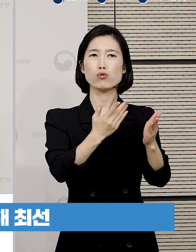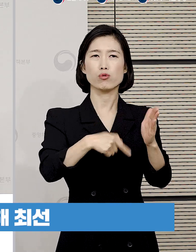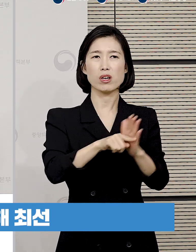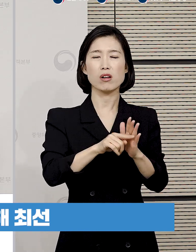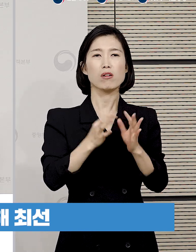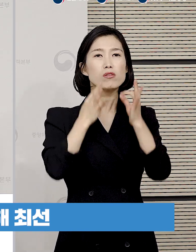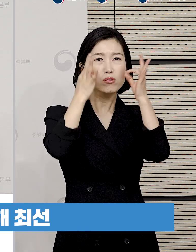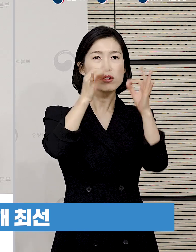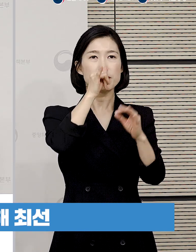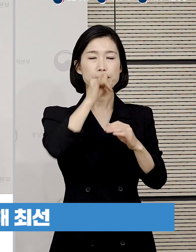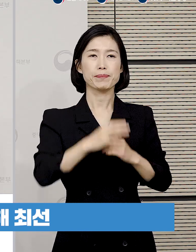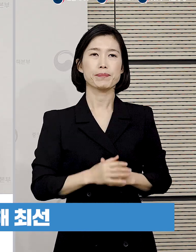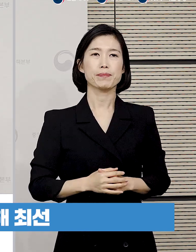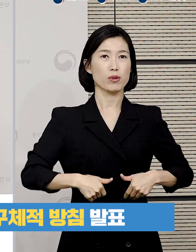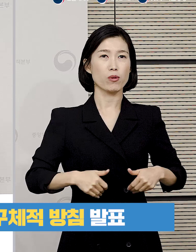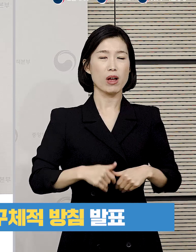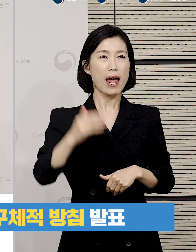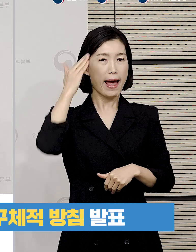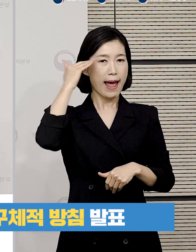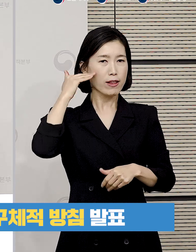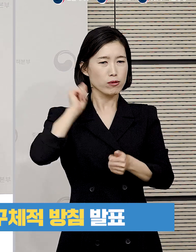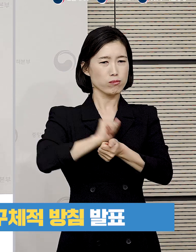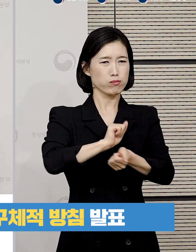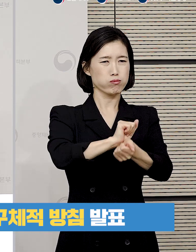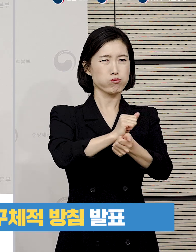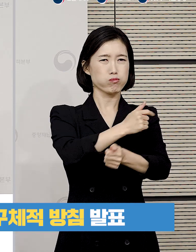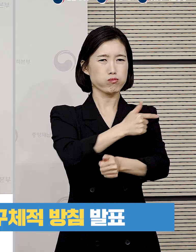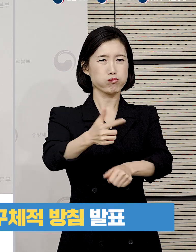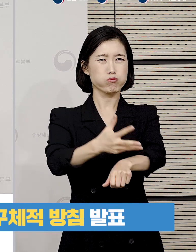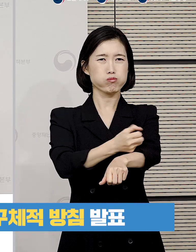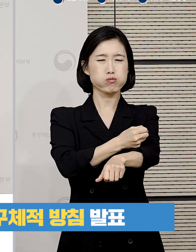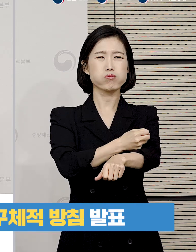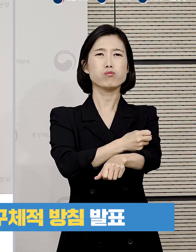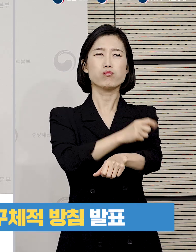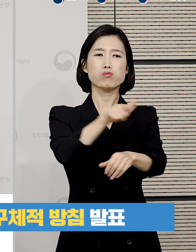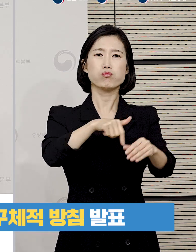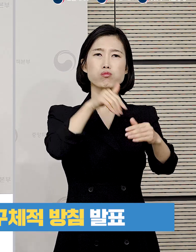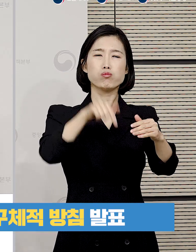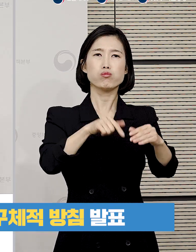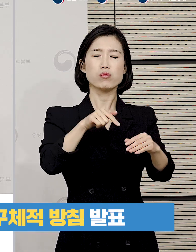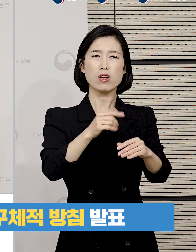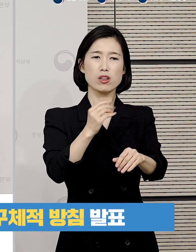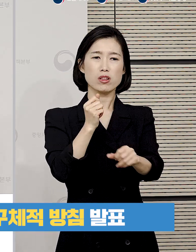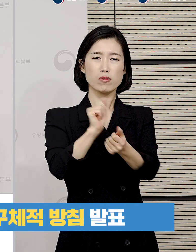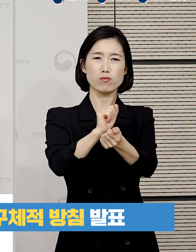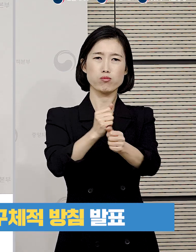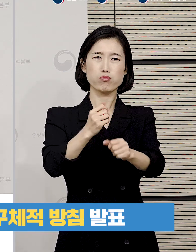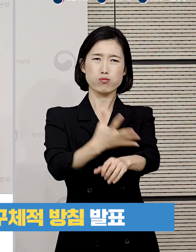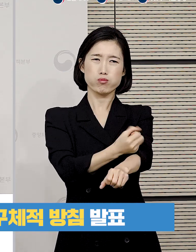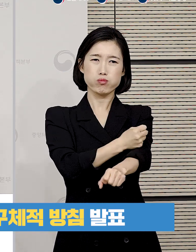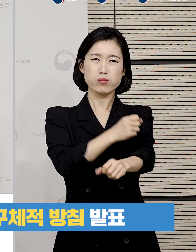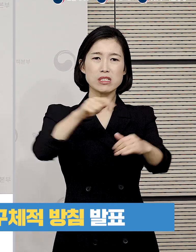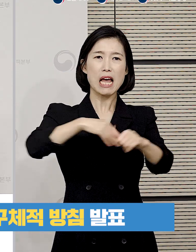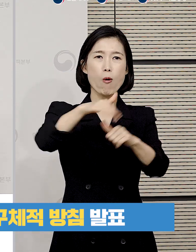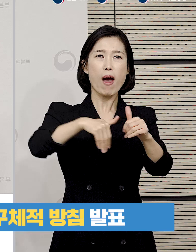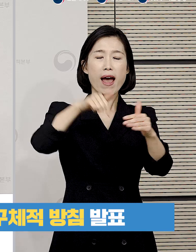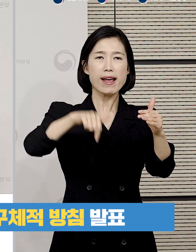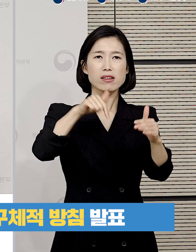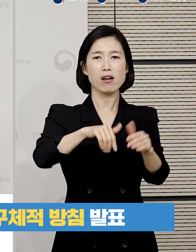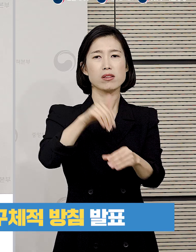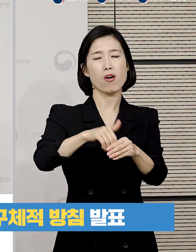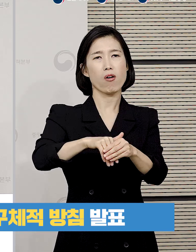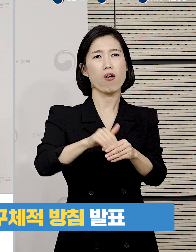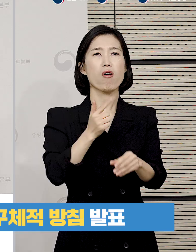없어야 된다라고 보고 있습니다. 아마 이러한 대규모 감염병이 국내에 발생하고 그 기간 중에 선거를